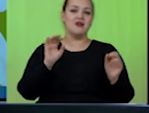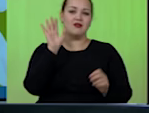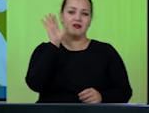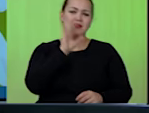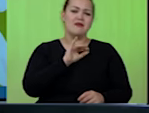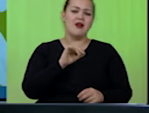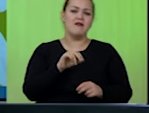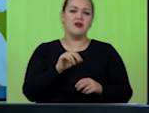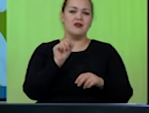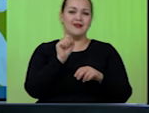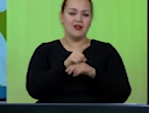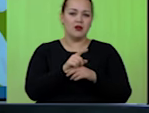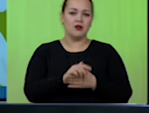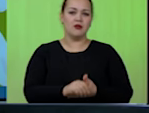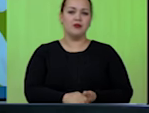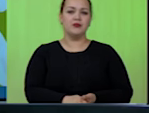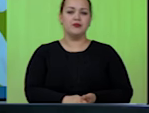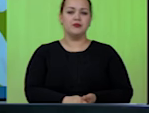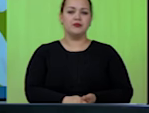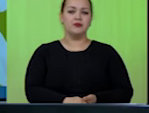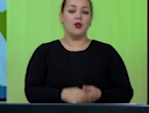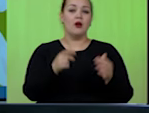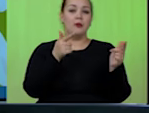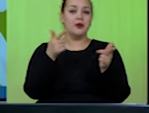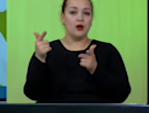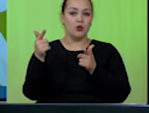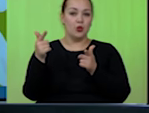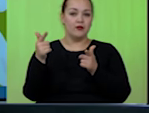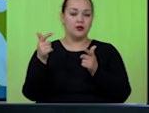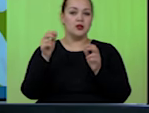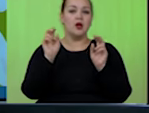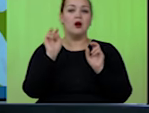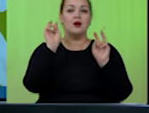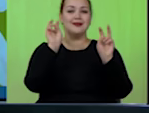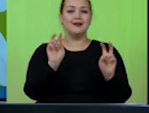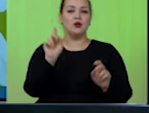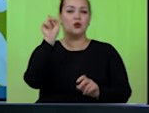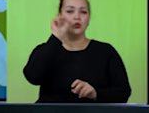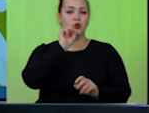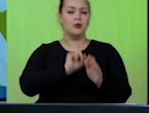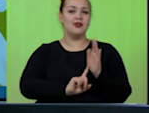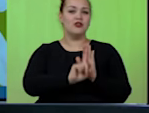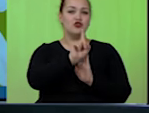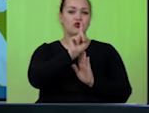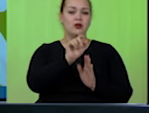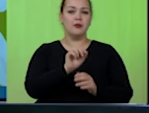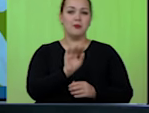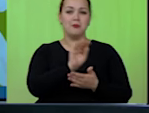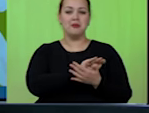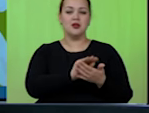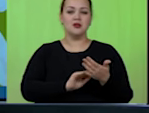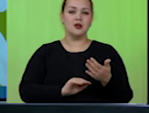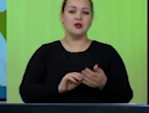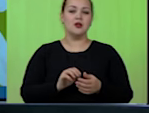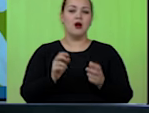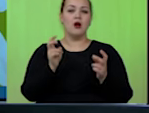данным заданием. Итак, приготовились, сели поудобнее, начинаем писать